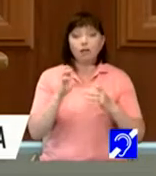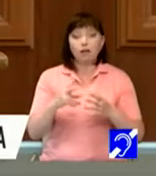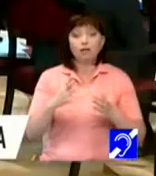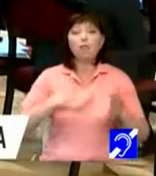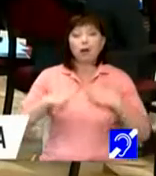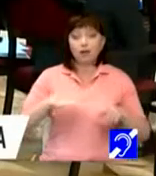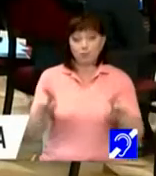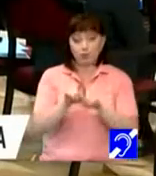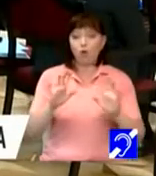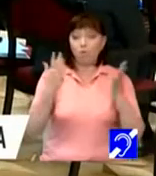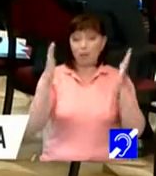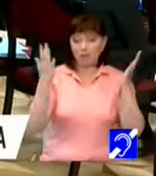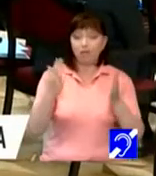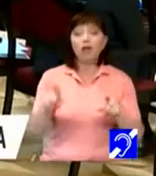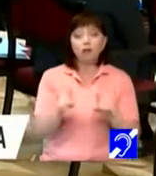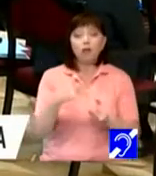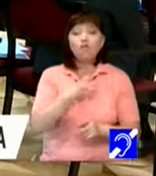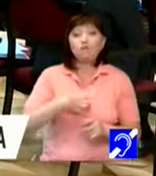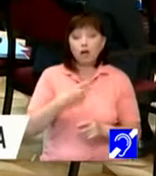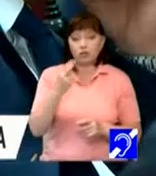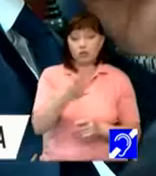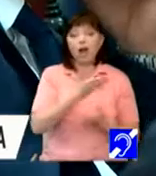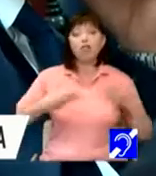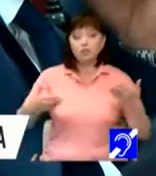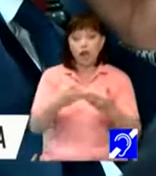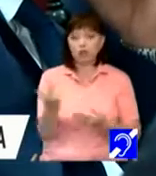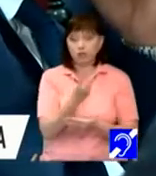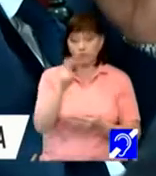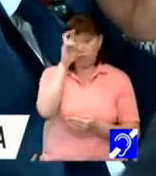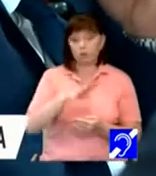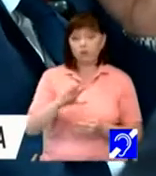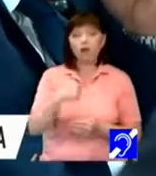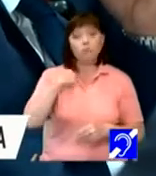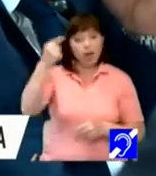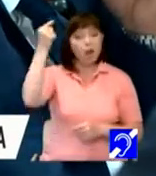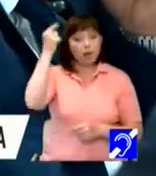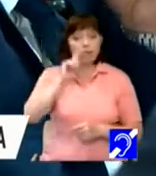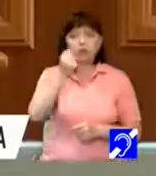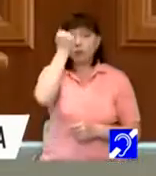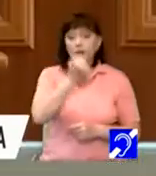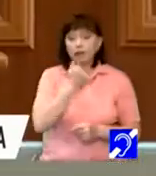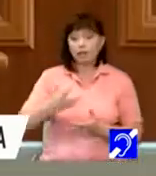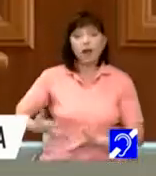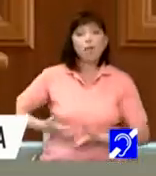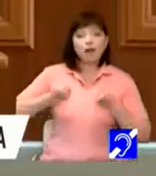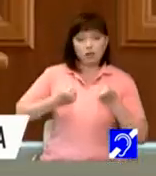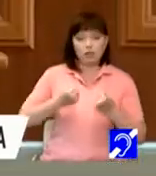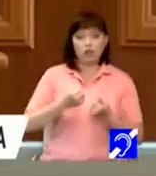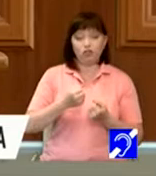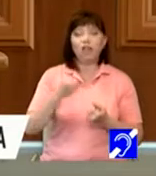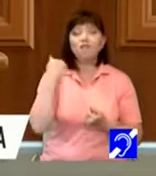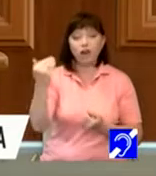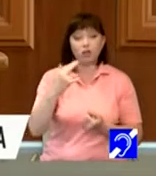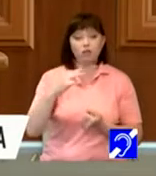moment important pentru țările noastre. Suntem conștienți că grație sprijinului vostru, dragi